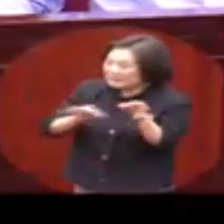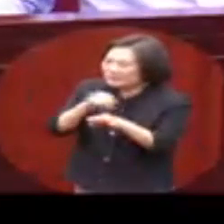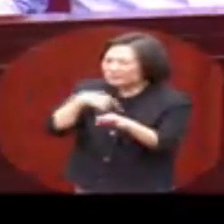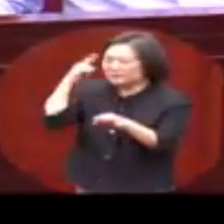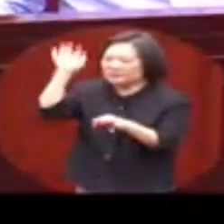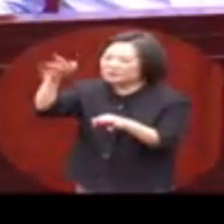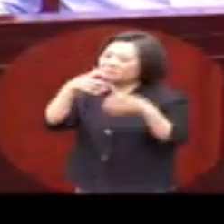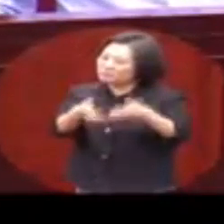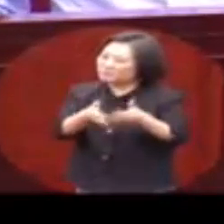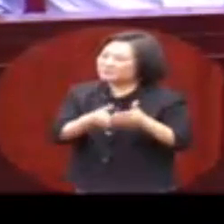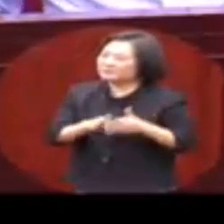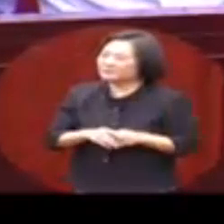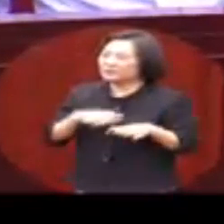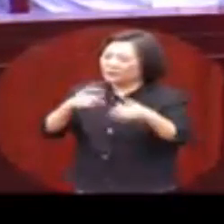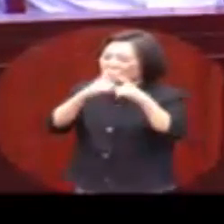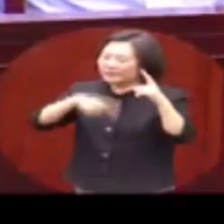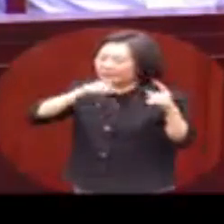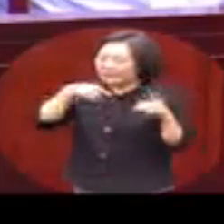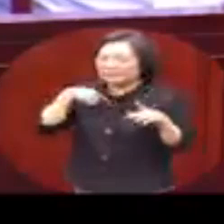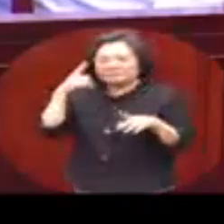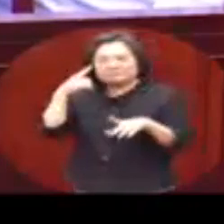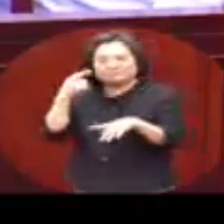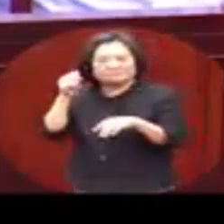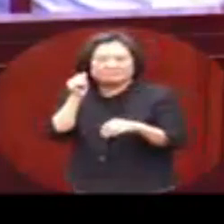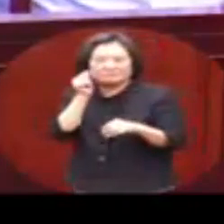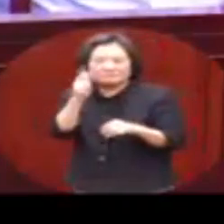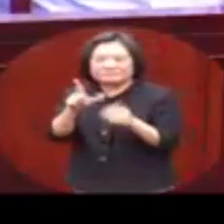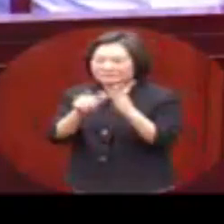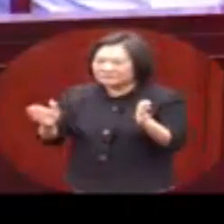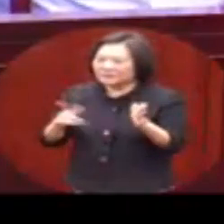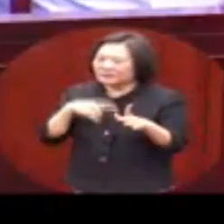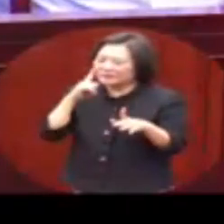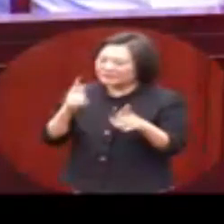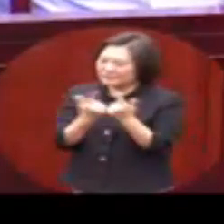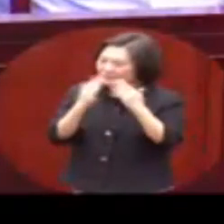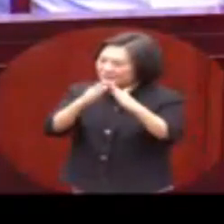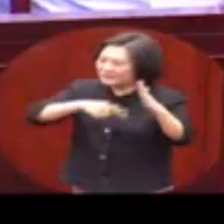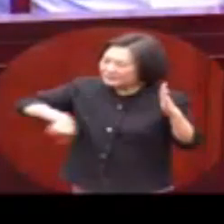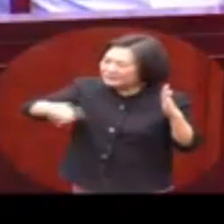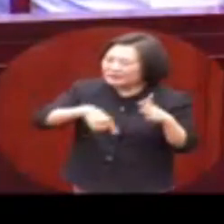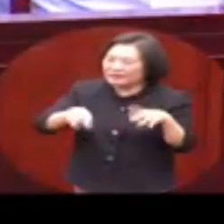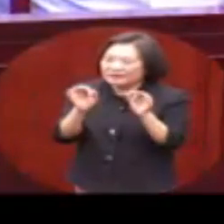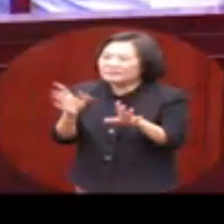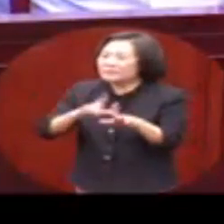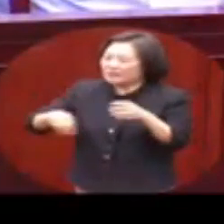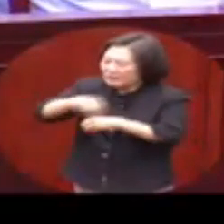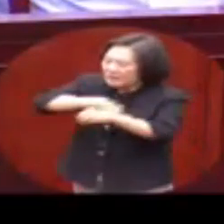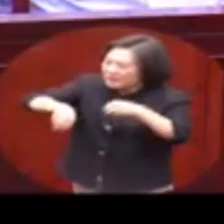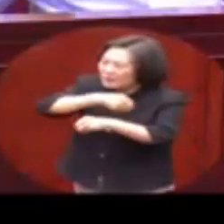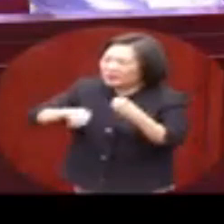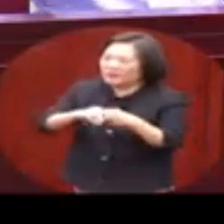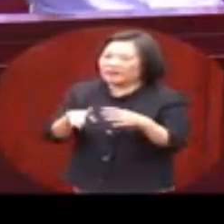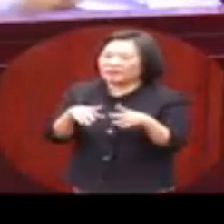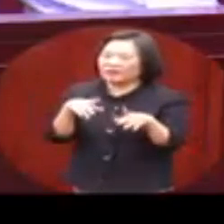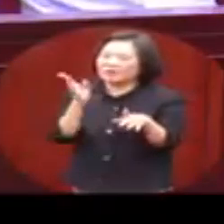维。所以再回来以后，我们大概花了半年时间把整个台北市在推动未来循环经济的这种策略的什么有